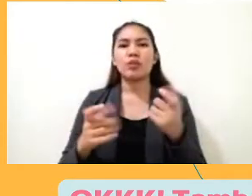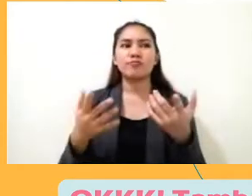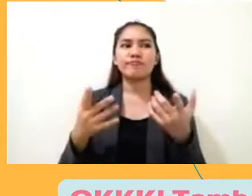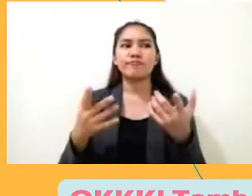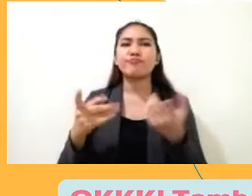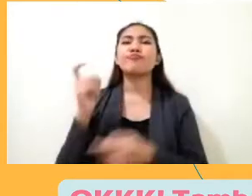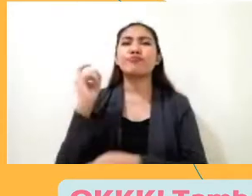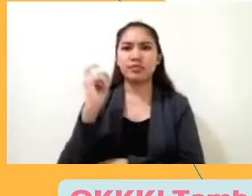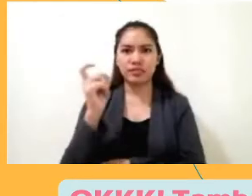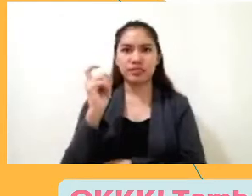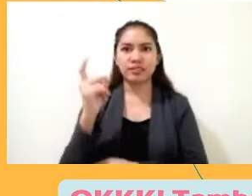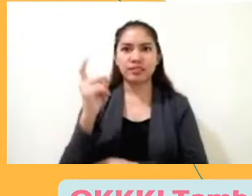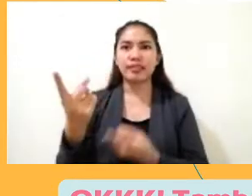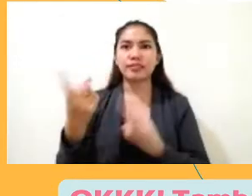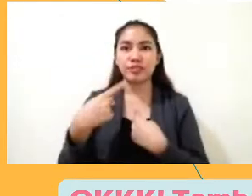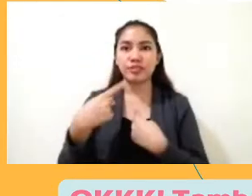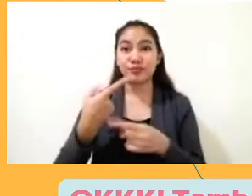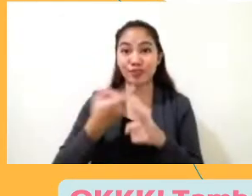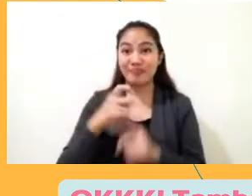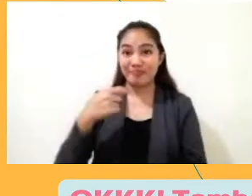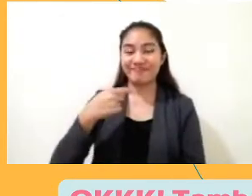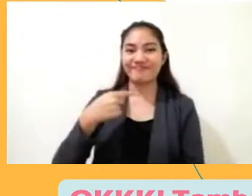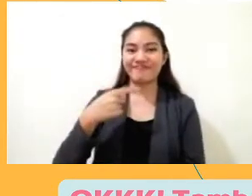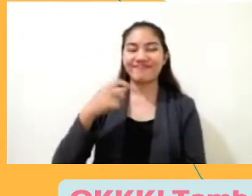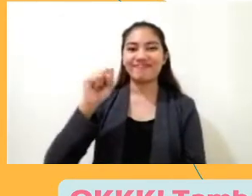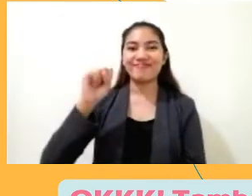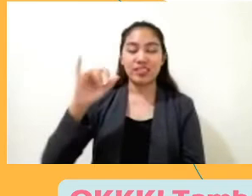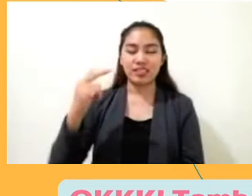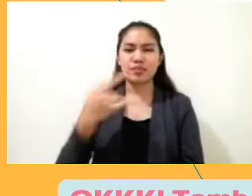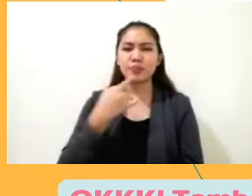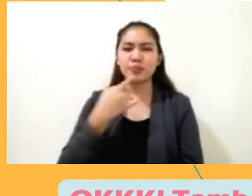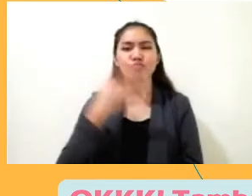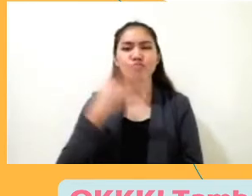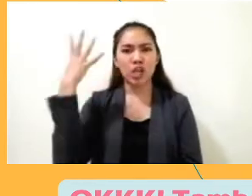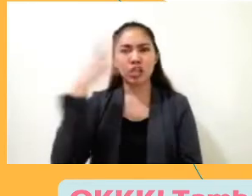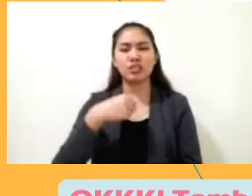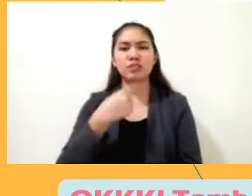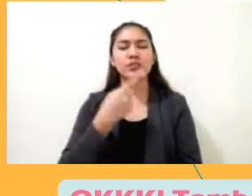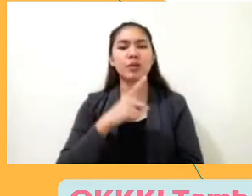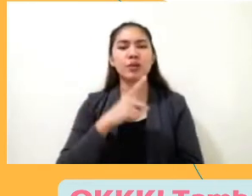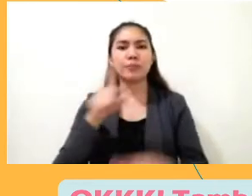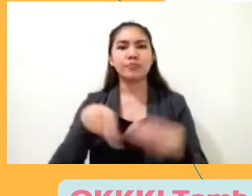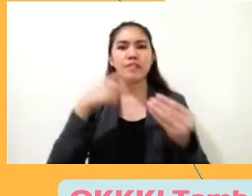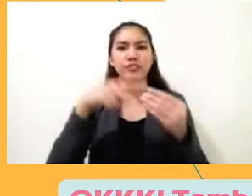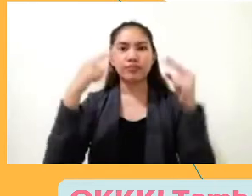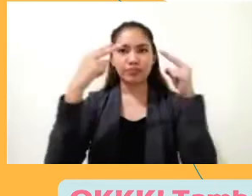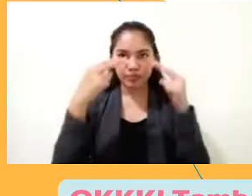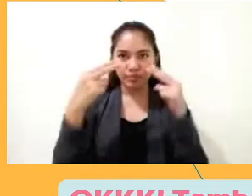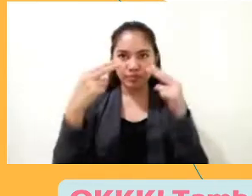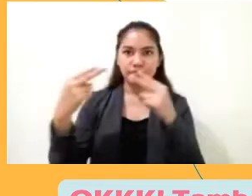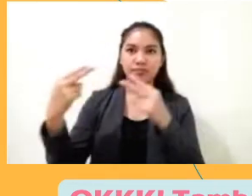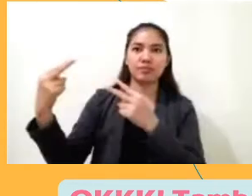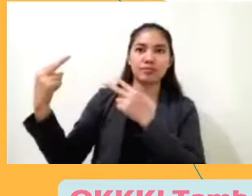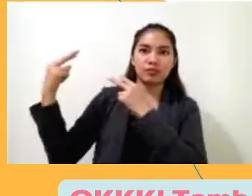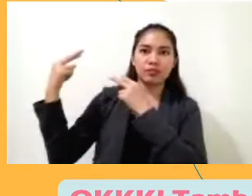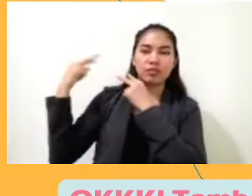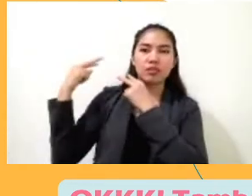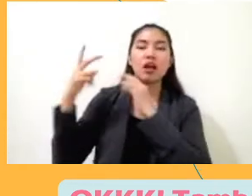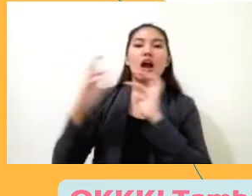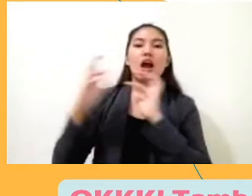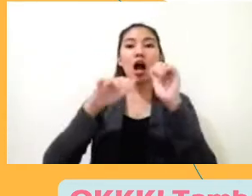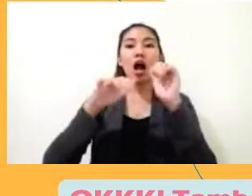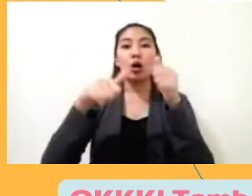from Kuya Sig. Ang ganda ng nasabi din ni Ate Jelay yung pagbalik din dun sa paano tayo